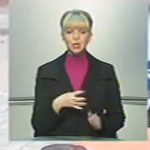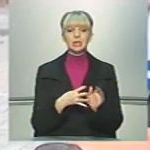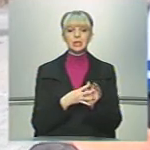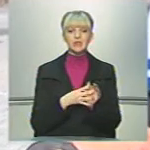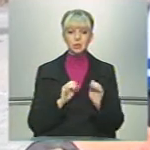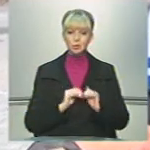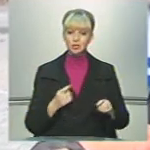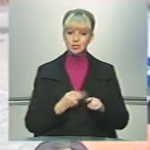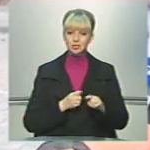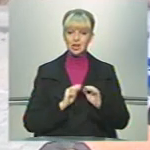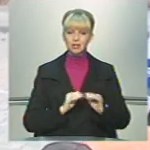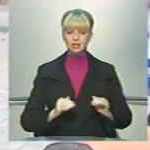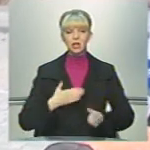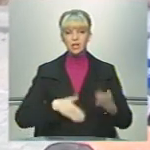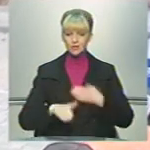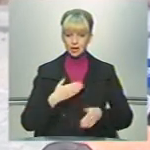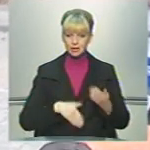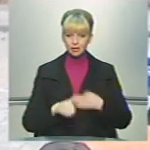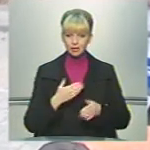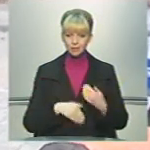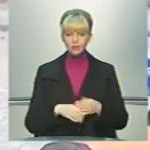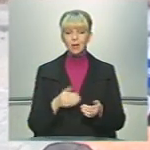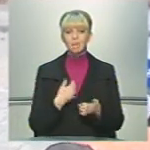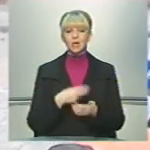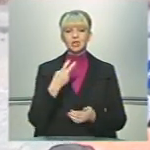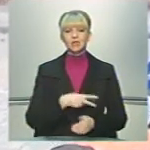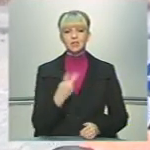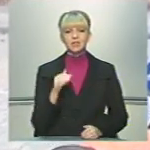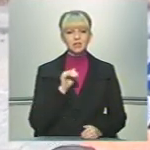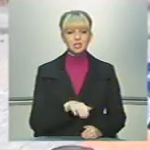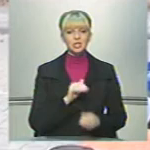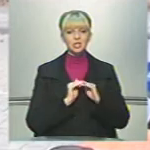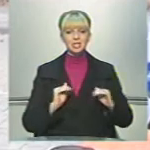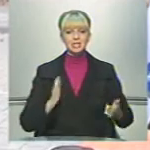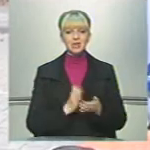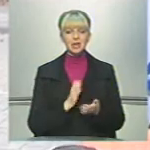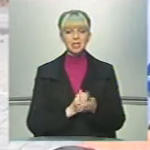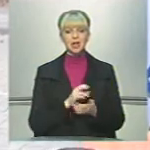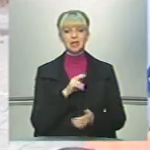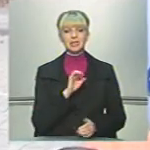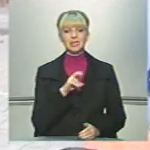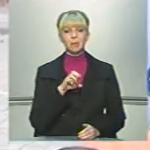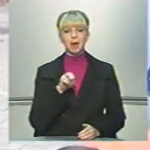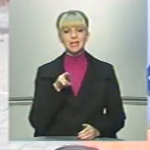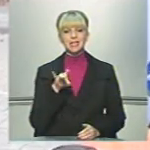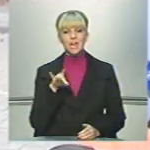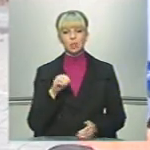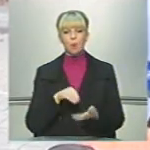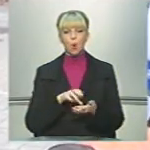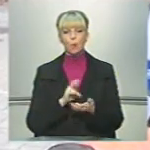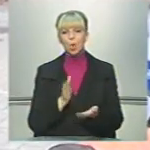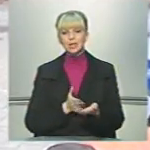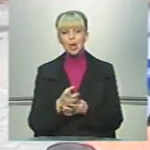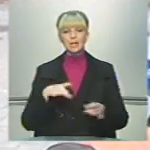2900 дітей – це діти-інваліди, і майже 22 тисячі дітей знаходяться на диспансерному обліку по